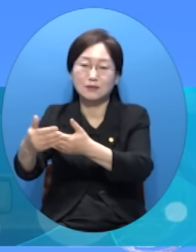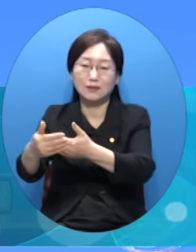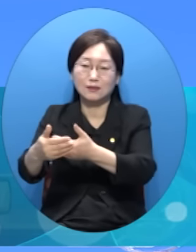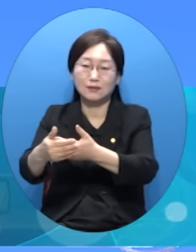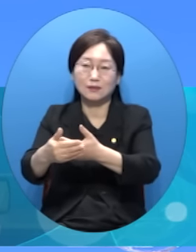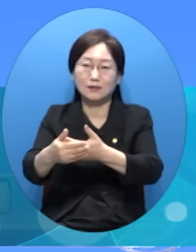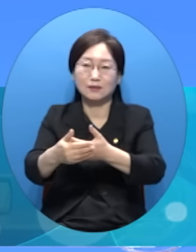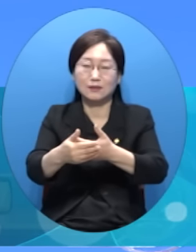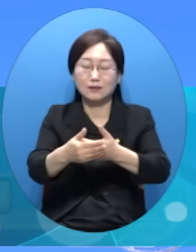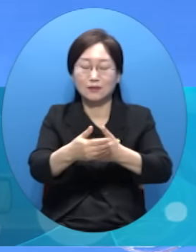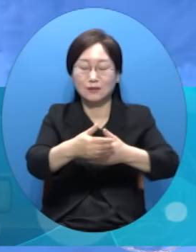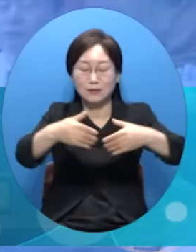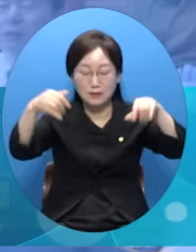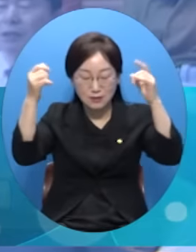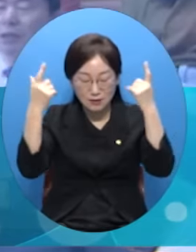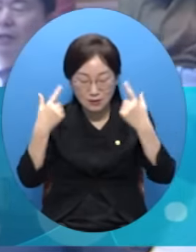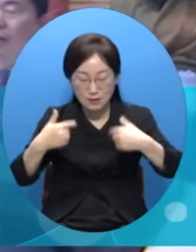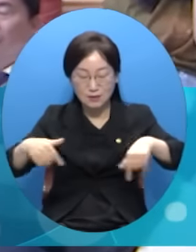안으시사